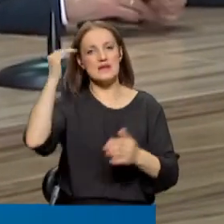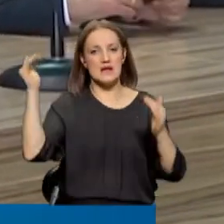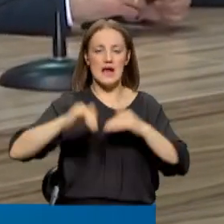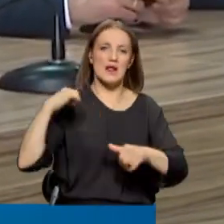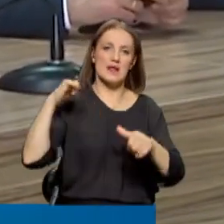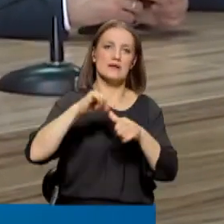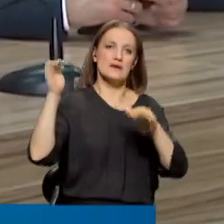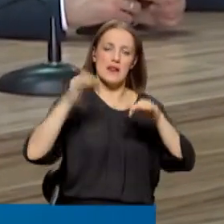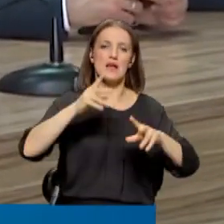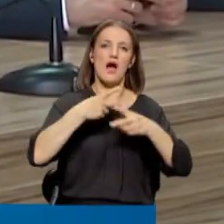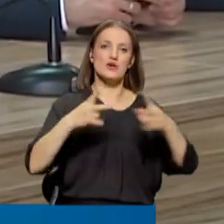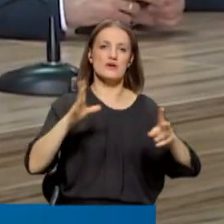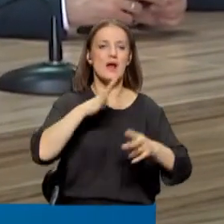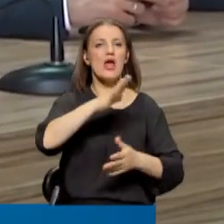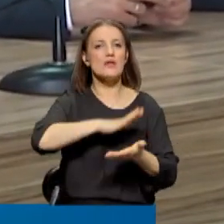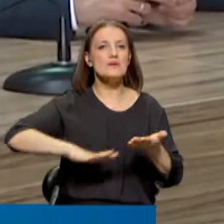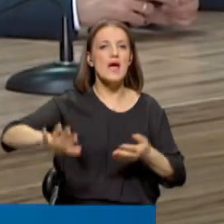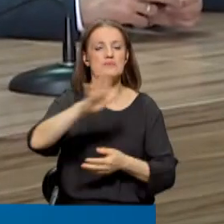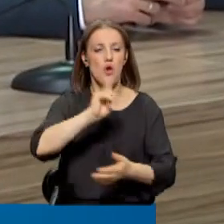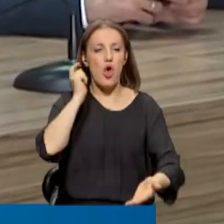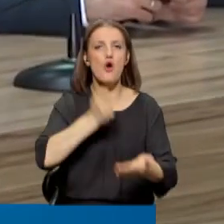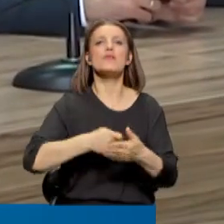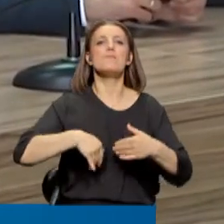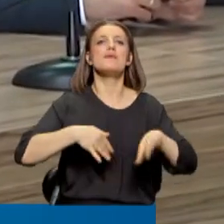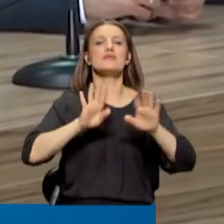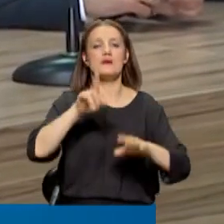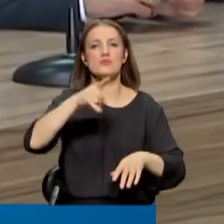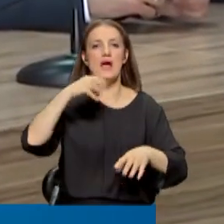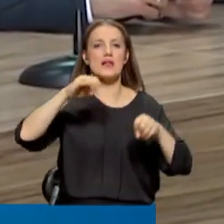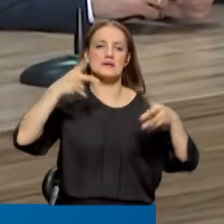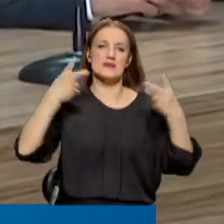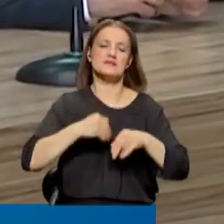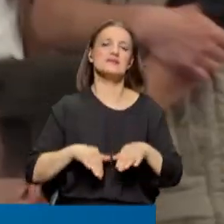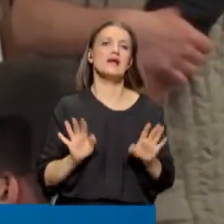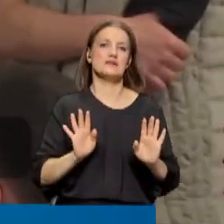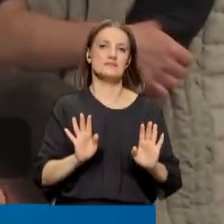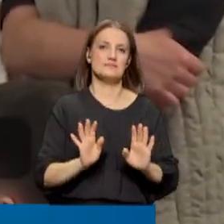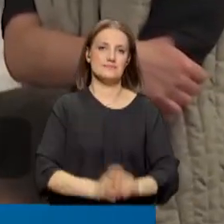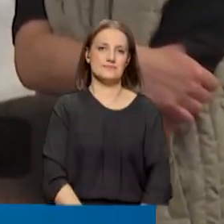açtıran var. Bunların tamamı da bunu ödeyemediği için bu elektrikler kesik değil.